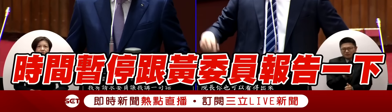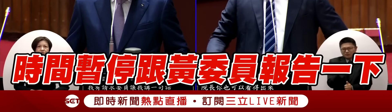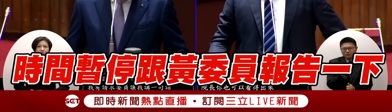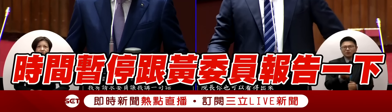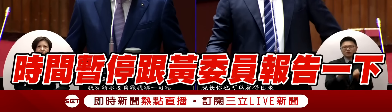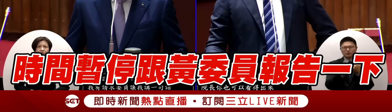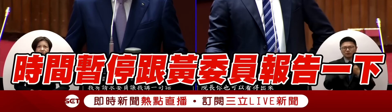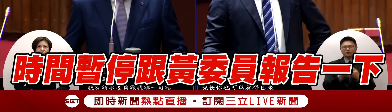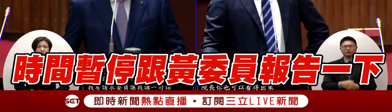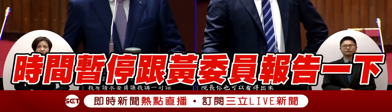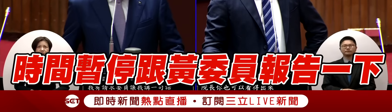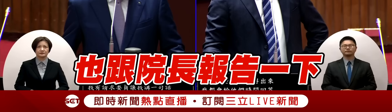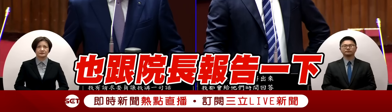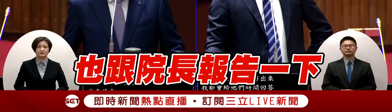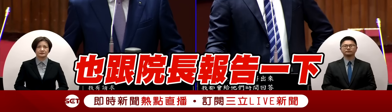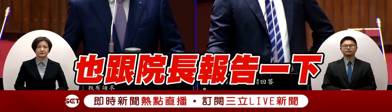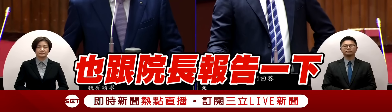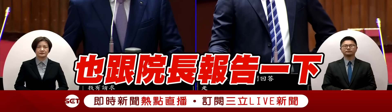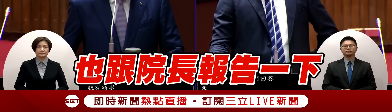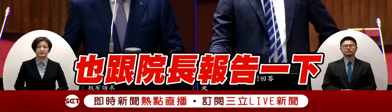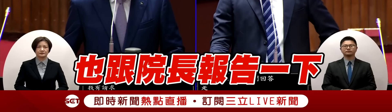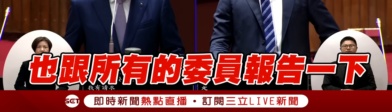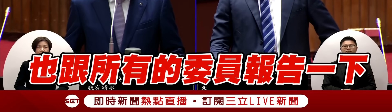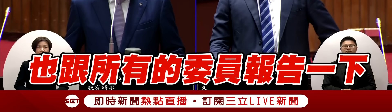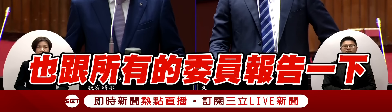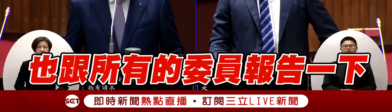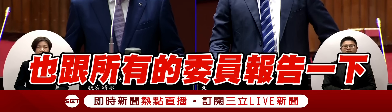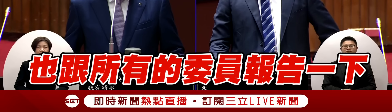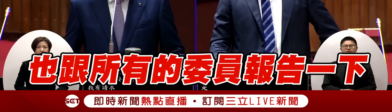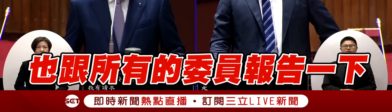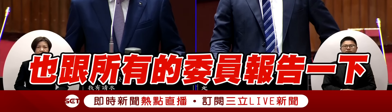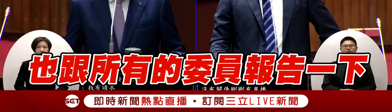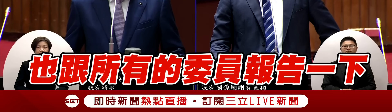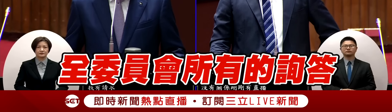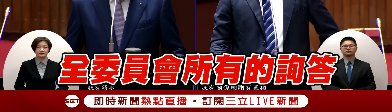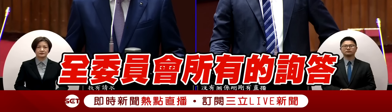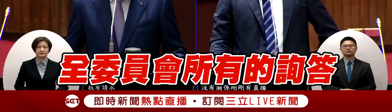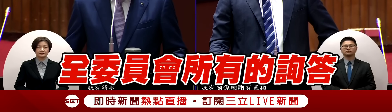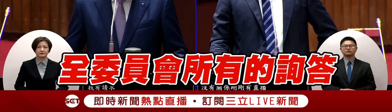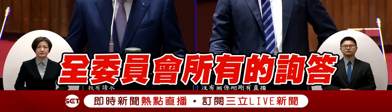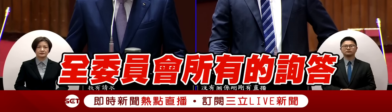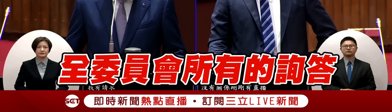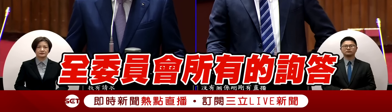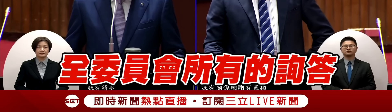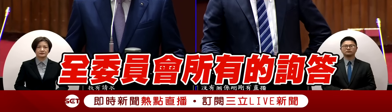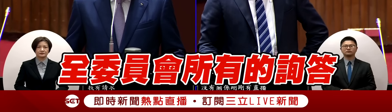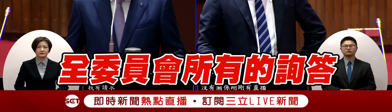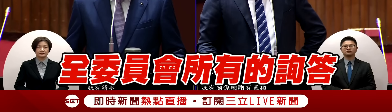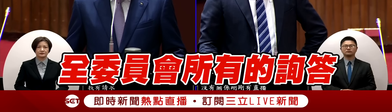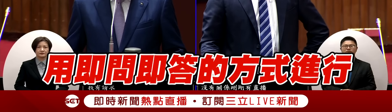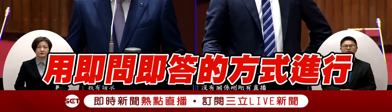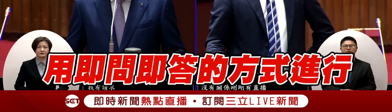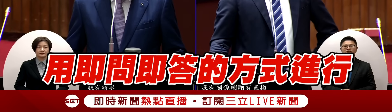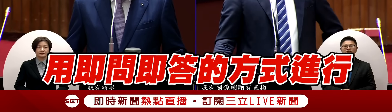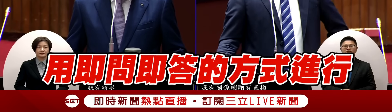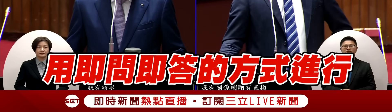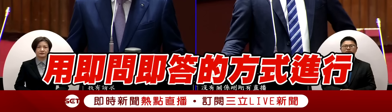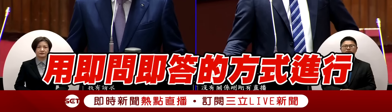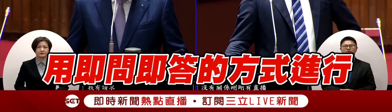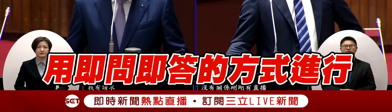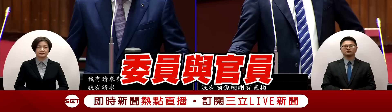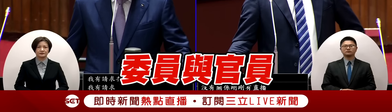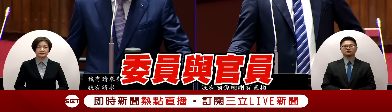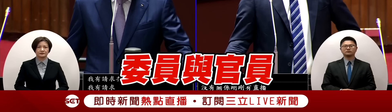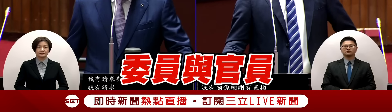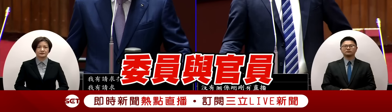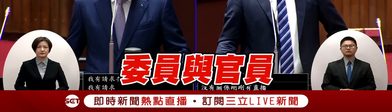间暂停，跟黄委员报告一下，也跟院长报告一下啊，也跟所有的委员报告一下。全委员会所有的询答用提问提答方式